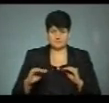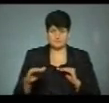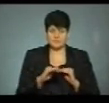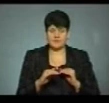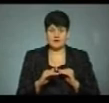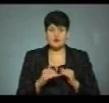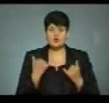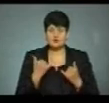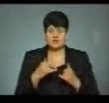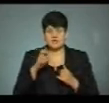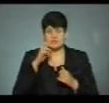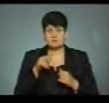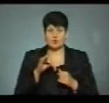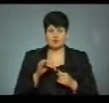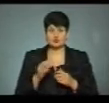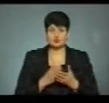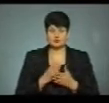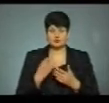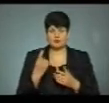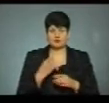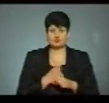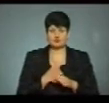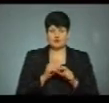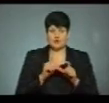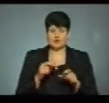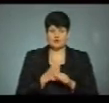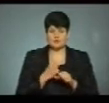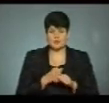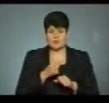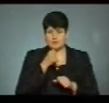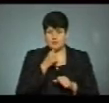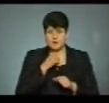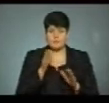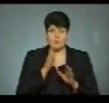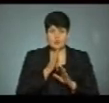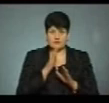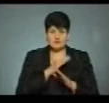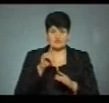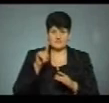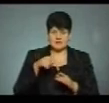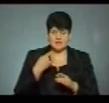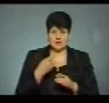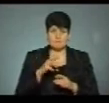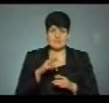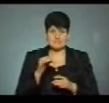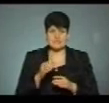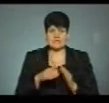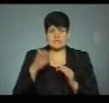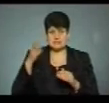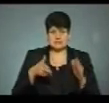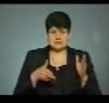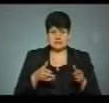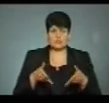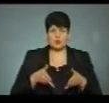фахівці Держпродспоживслужби області у школі зробили заміри повітря, взяли маски з стін спортзалу, коридору і